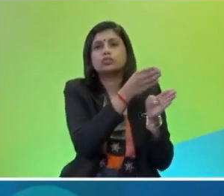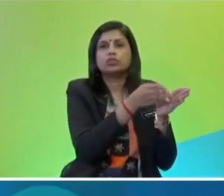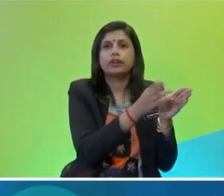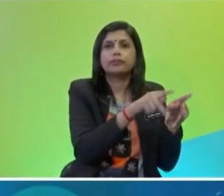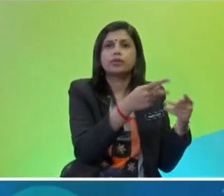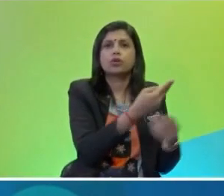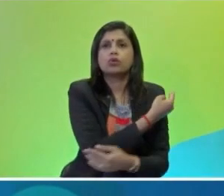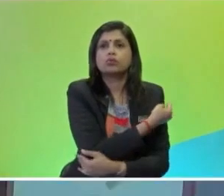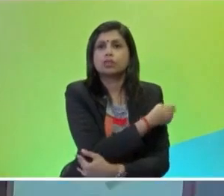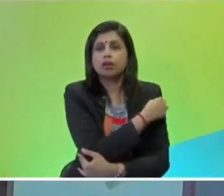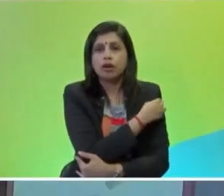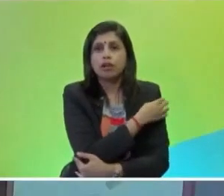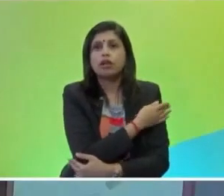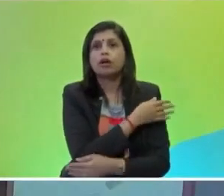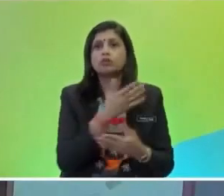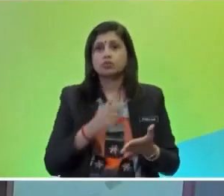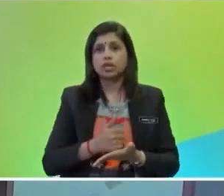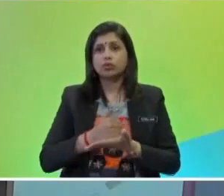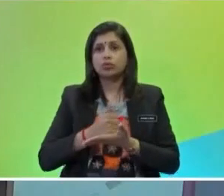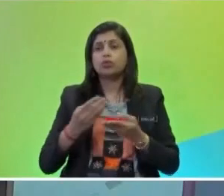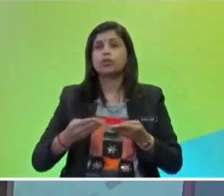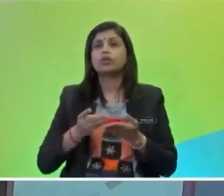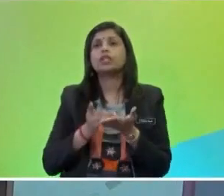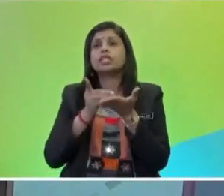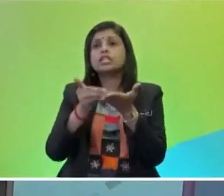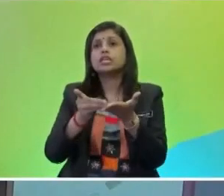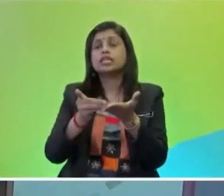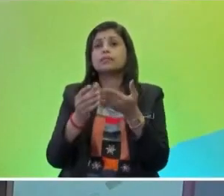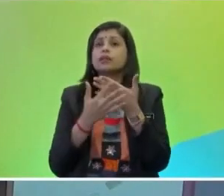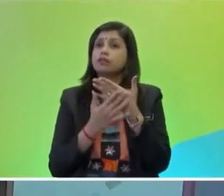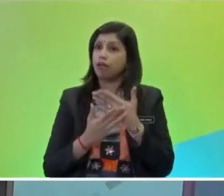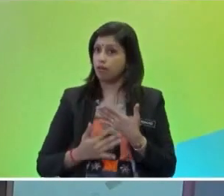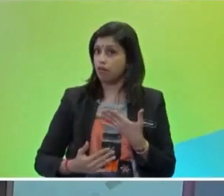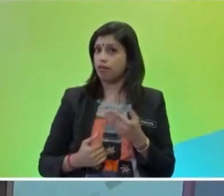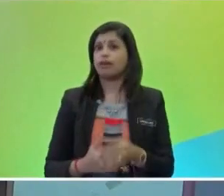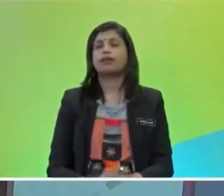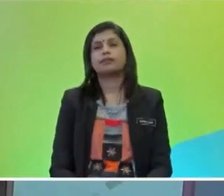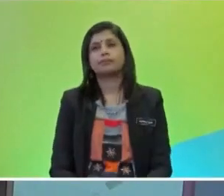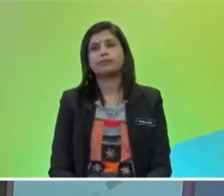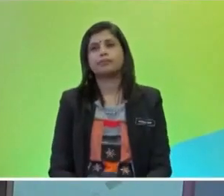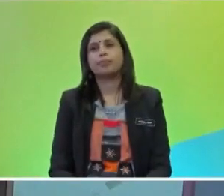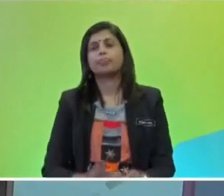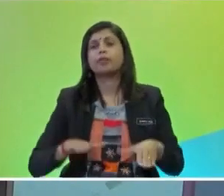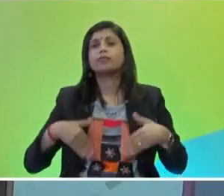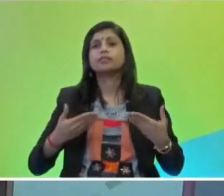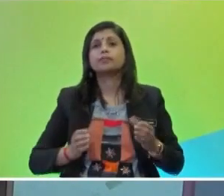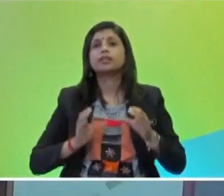mereka. Yeah. Okey, baik. Sekarang kita akan lihat cara dia. Cara berterima kasih terhadap jiran. Kita ada